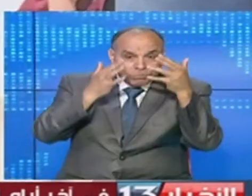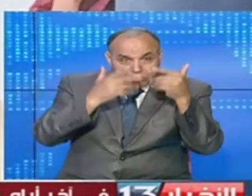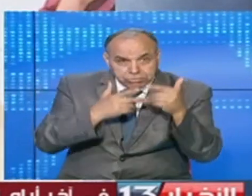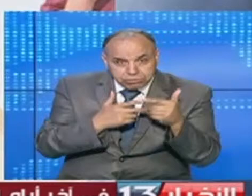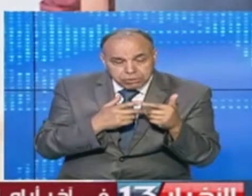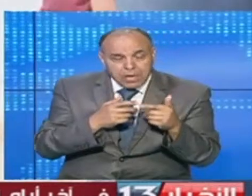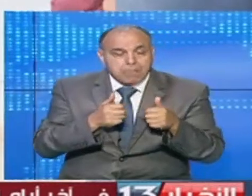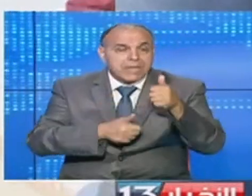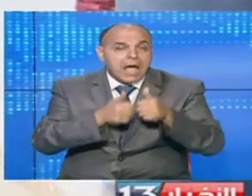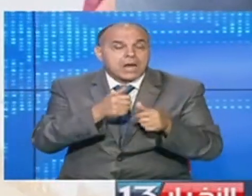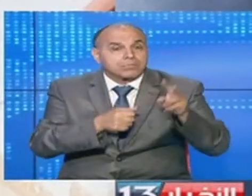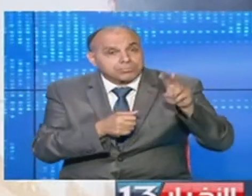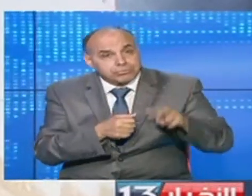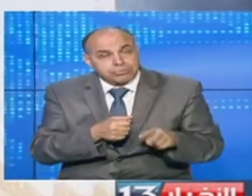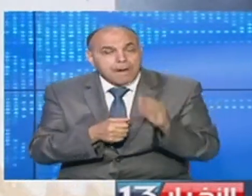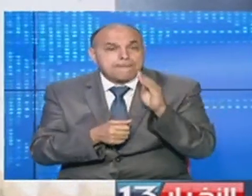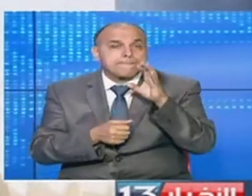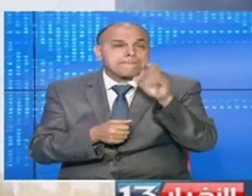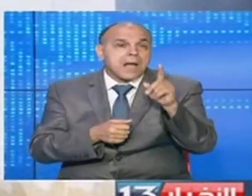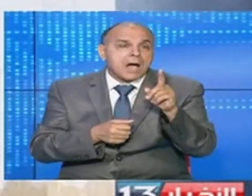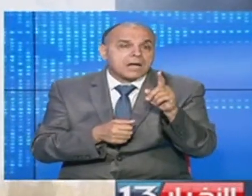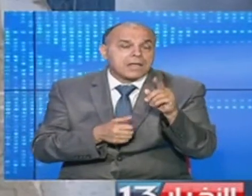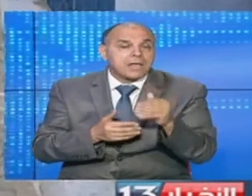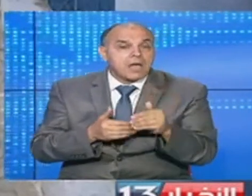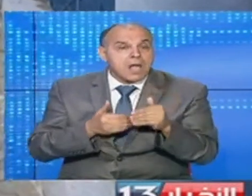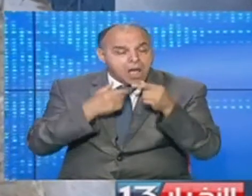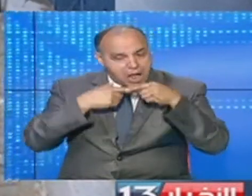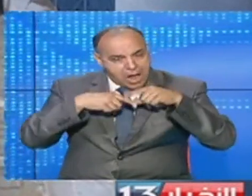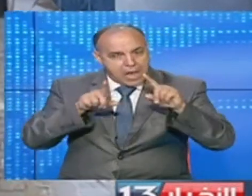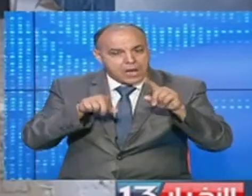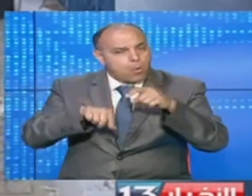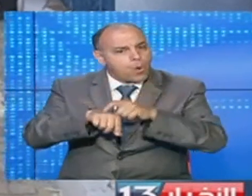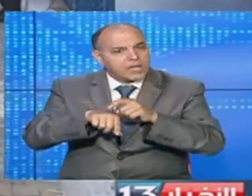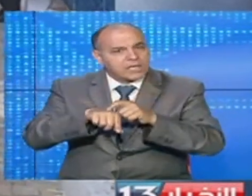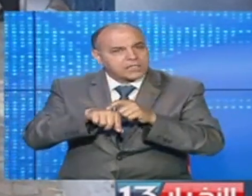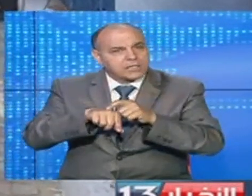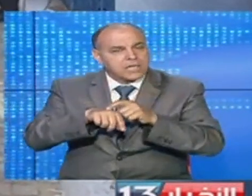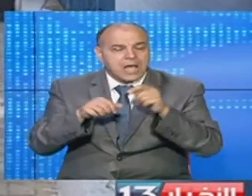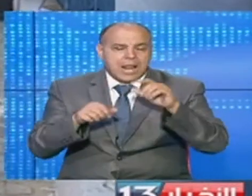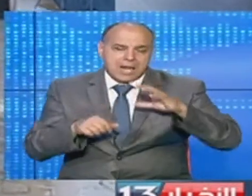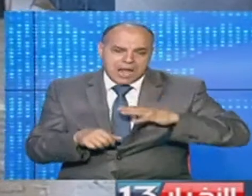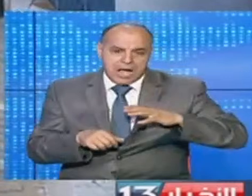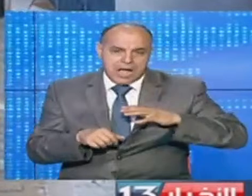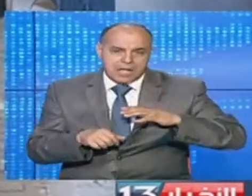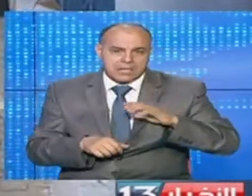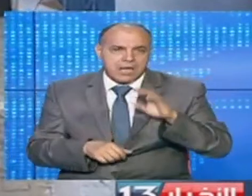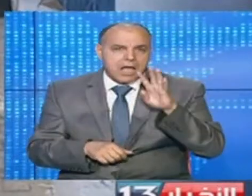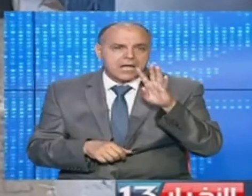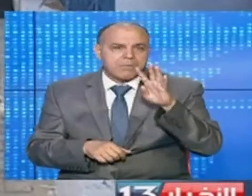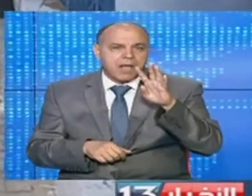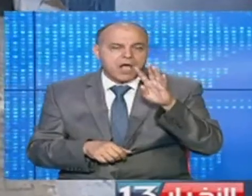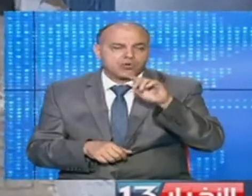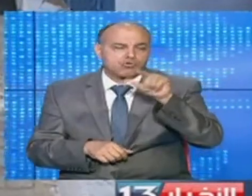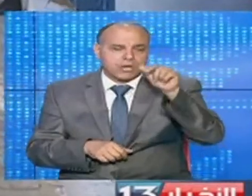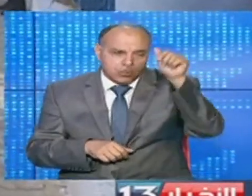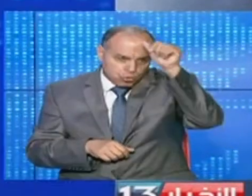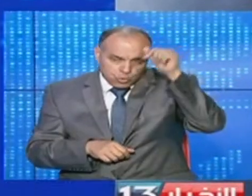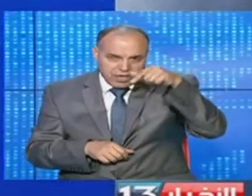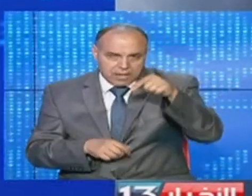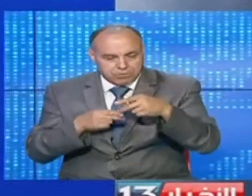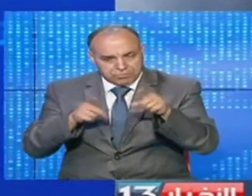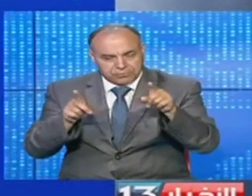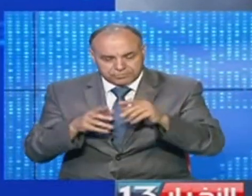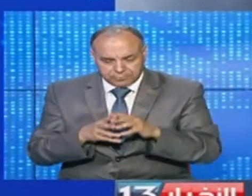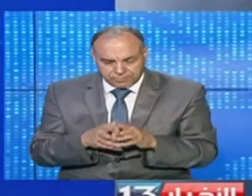الدوره الرئيسيه لامتحان الباكالوريا سيتم الاعلان عنها يوم الاحد الرابع من شهر يليه القادم